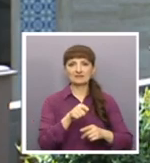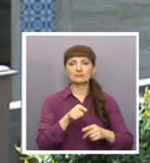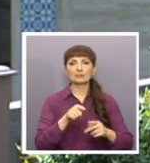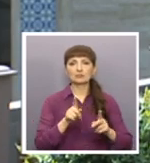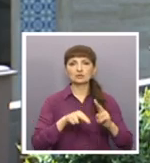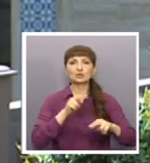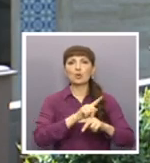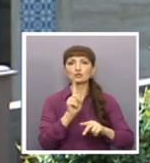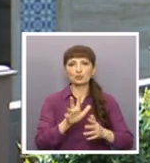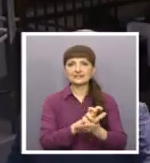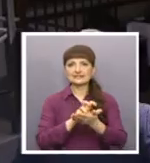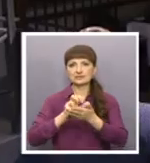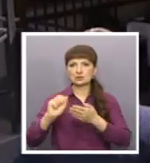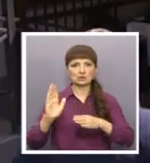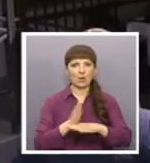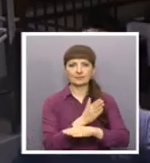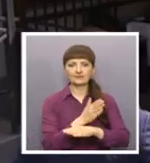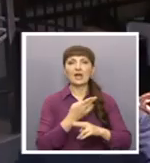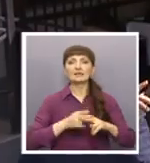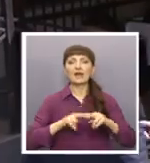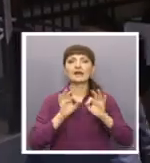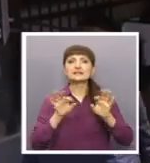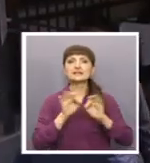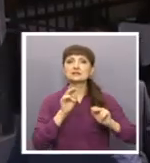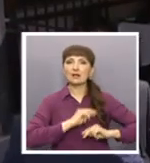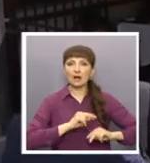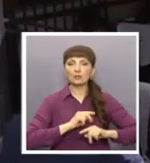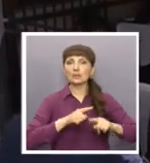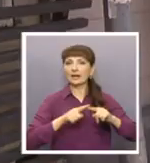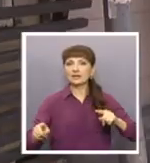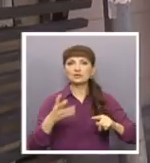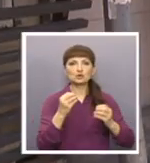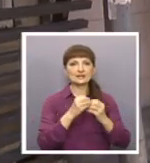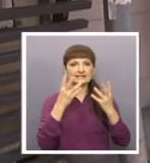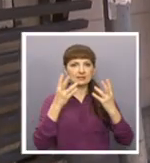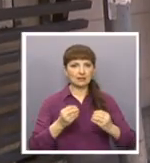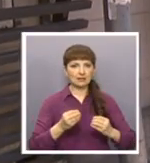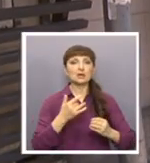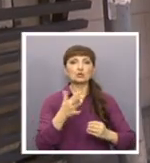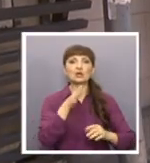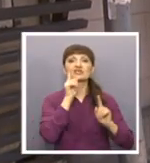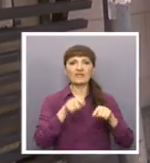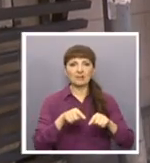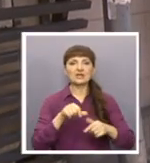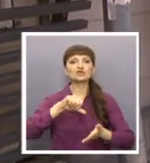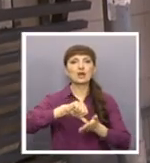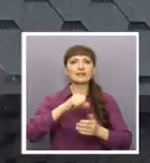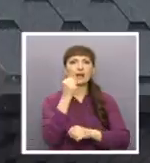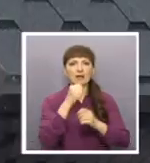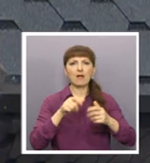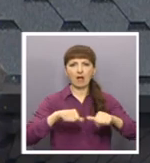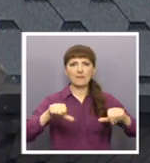будет снесен, конечно. Такая разъяснительная работа продлится еще 10 дней. Столько же времени члены рабочей группы